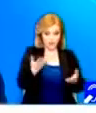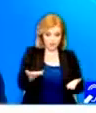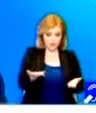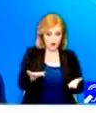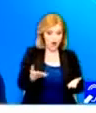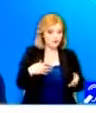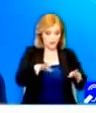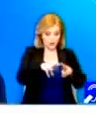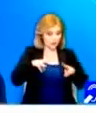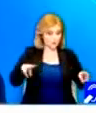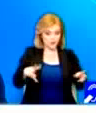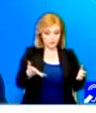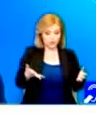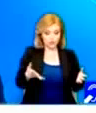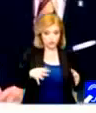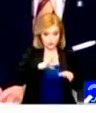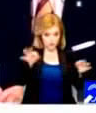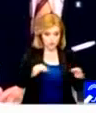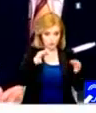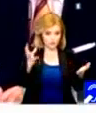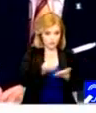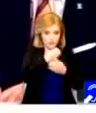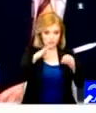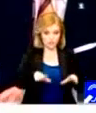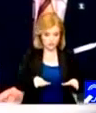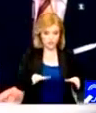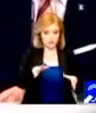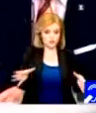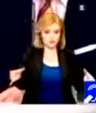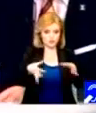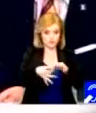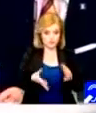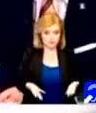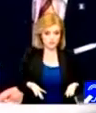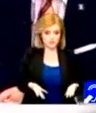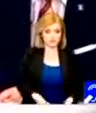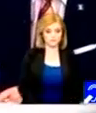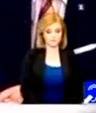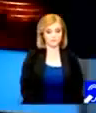și Parlamentul nu se reunește în ședințe. Semn de dispreț pentru votul dat de cetățeni.